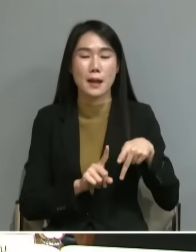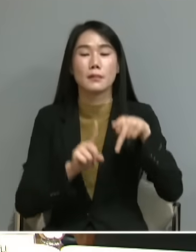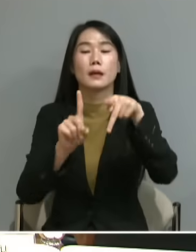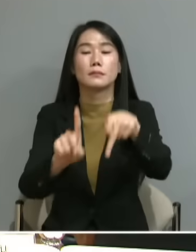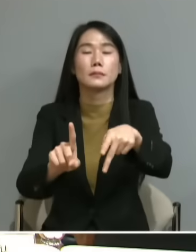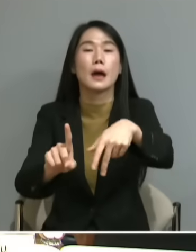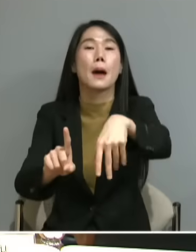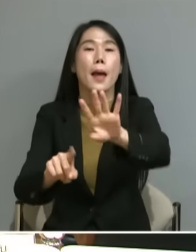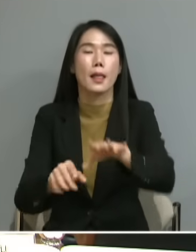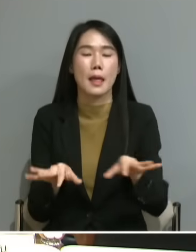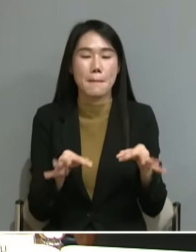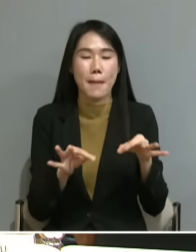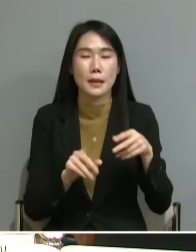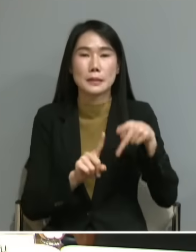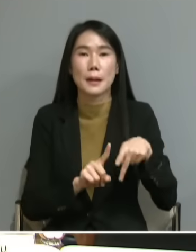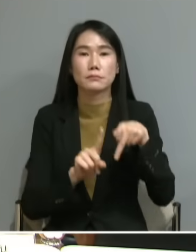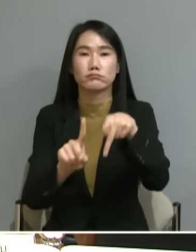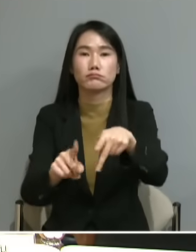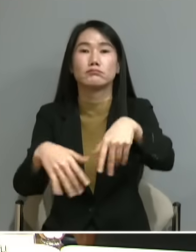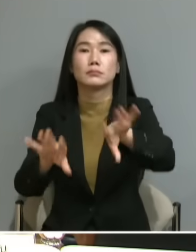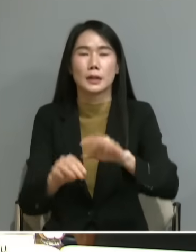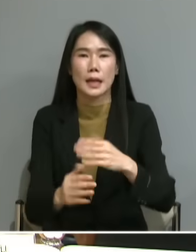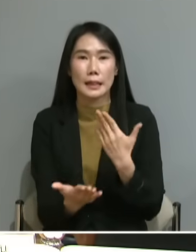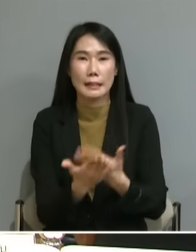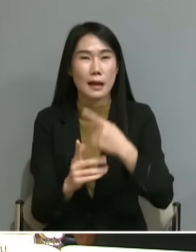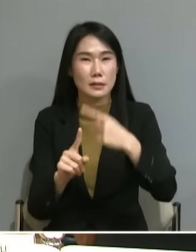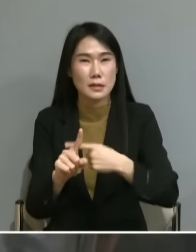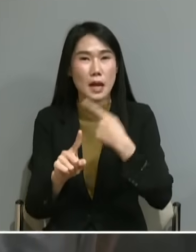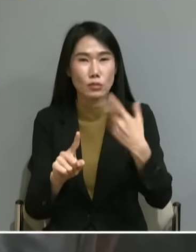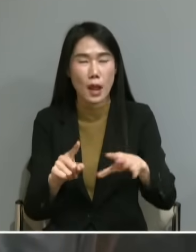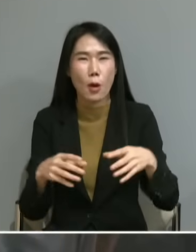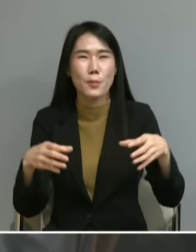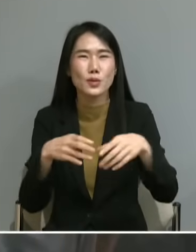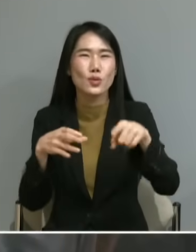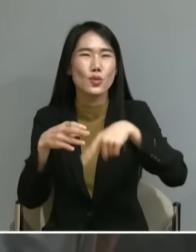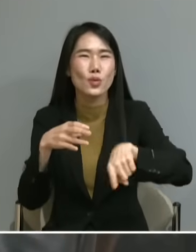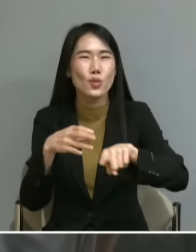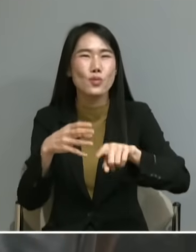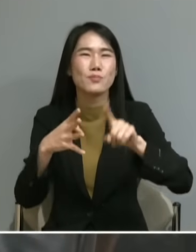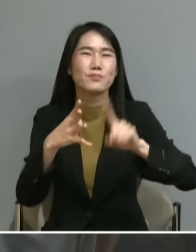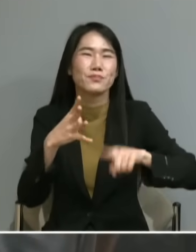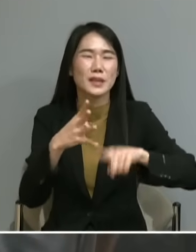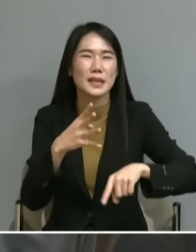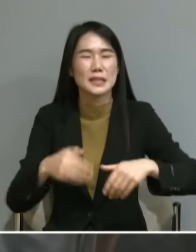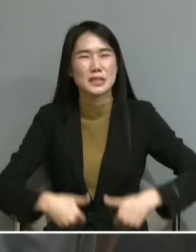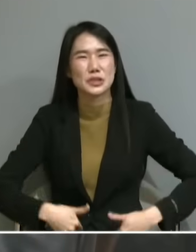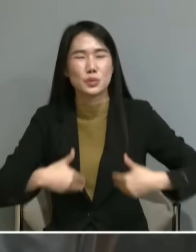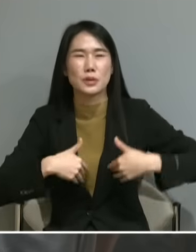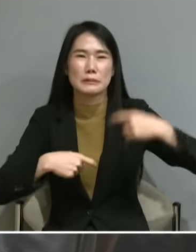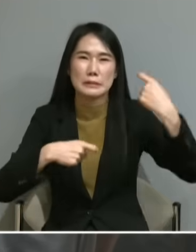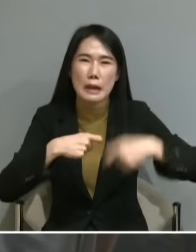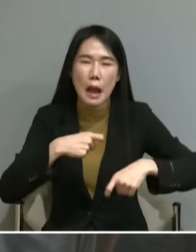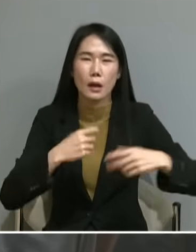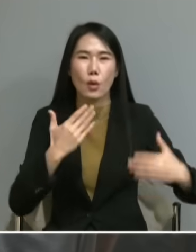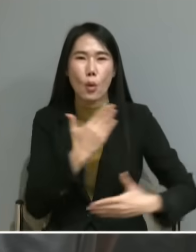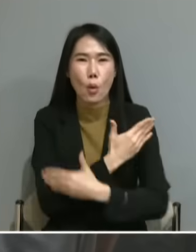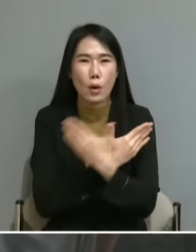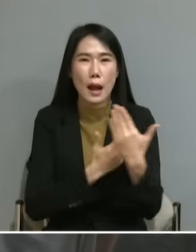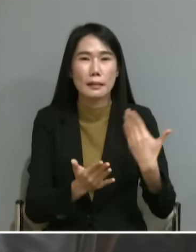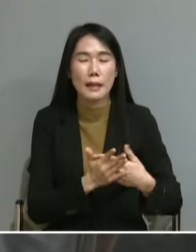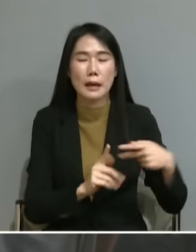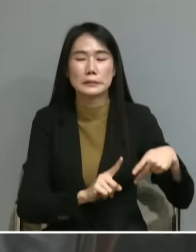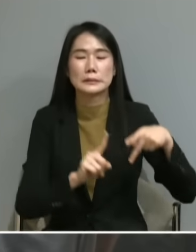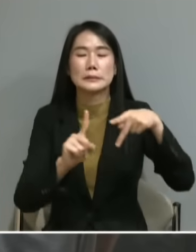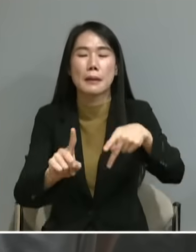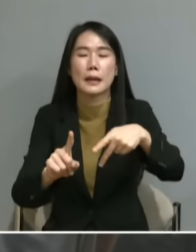นะครับ1ใบเนี่ยถ้าท่านภูมิพัฒน์มีรายได้เฉลี่ยเป็นกลุ่มล่างนะครับเป็นผู้ที่มีความยากไร้โอกาสที่ท่านจะเอาเงิน 1,000 นั้นไปใ